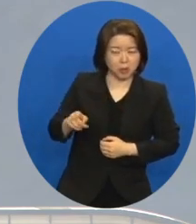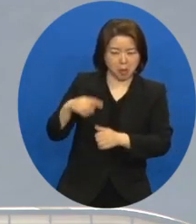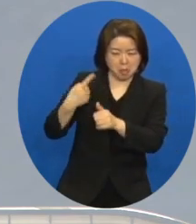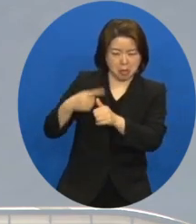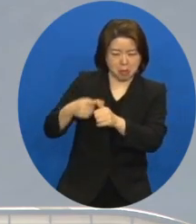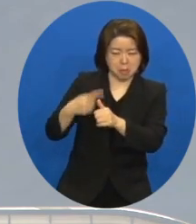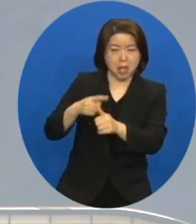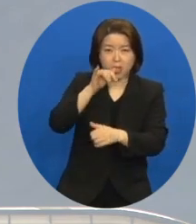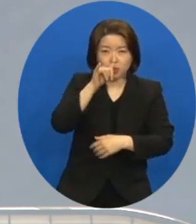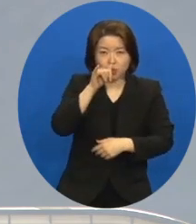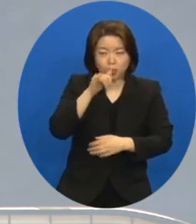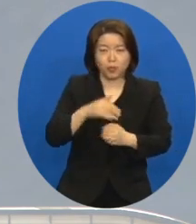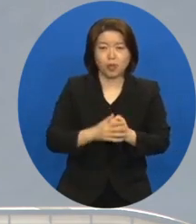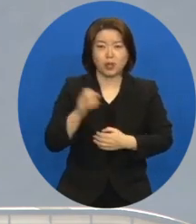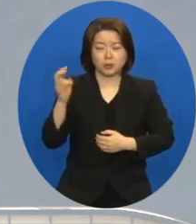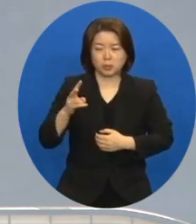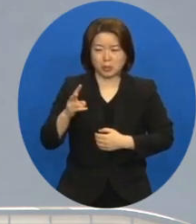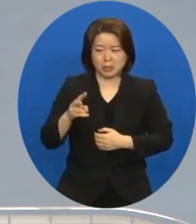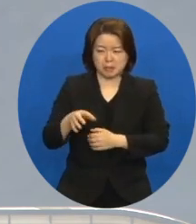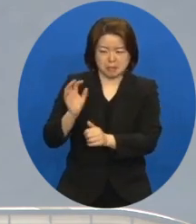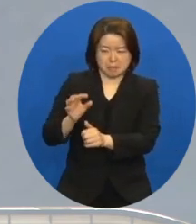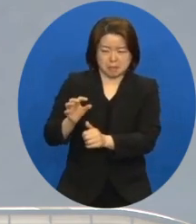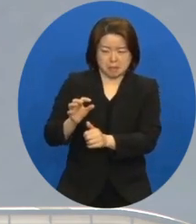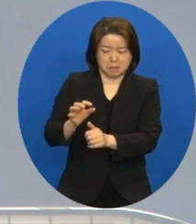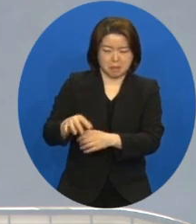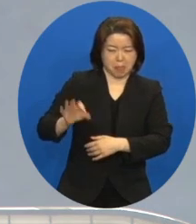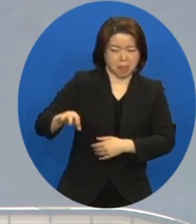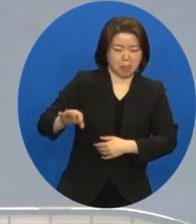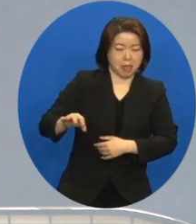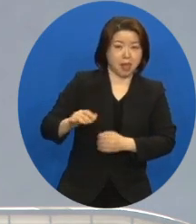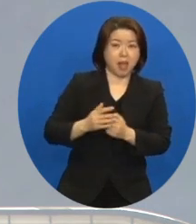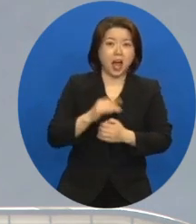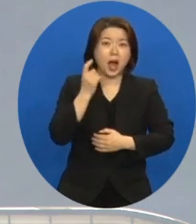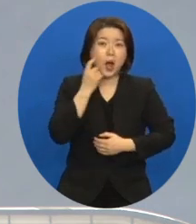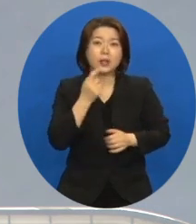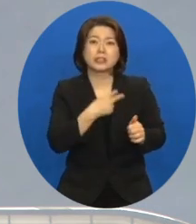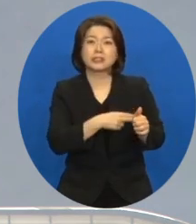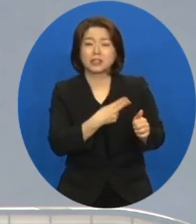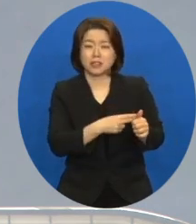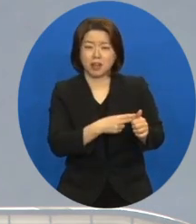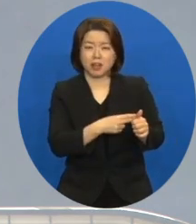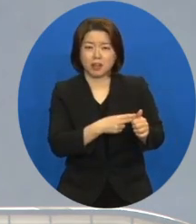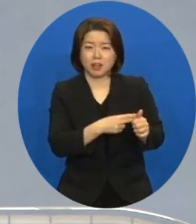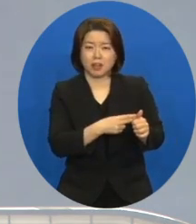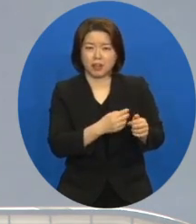비난하고 또 폄하하는 그런 거짓 교사들,